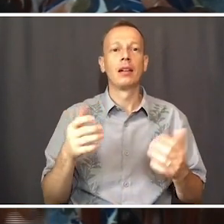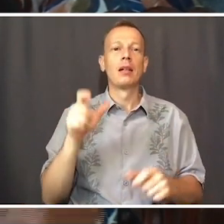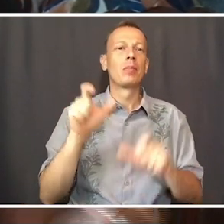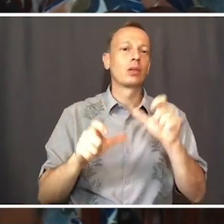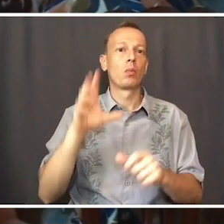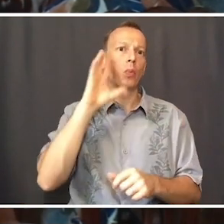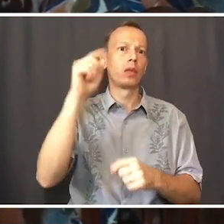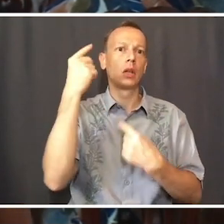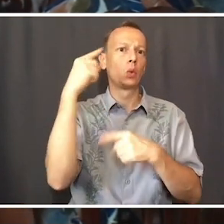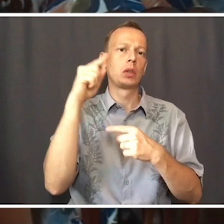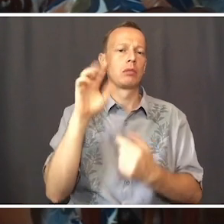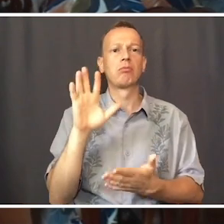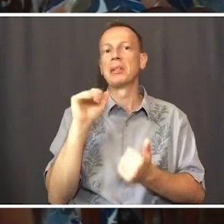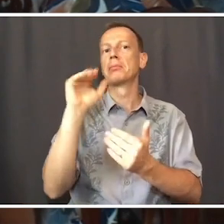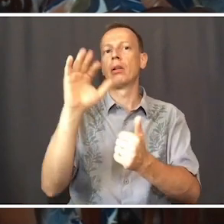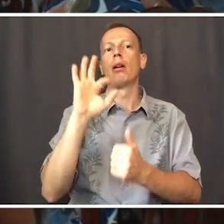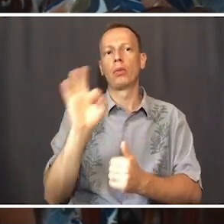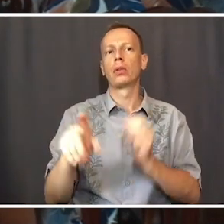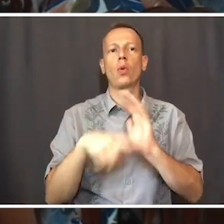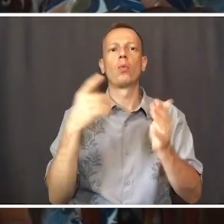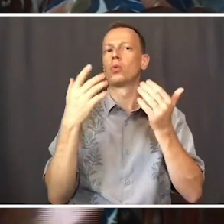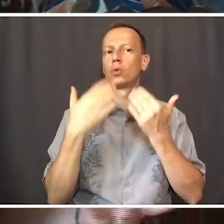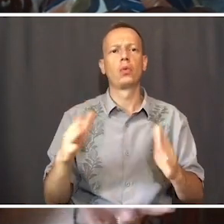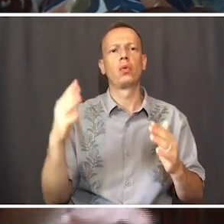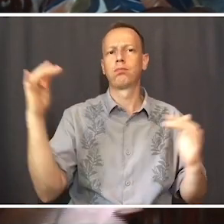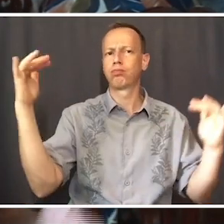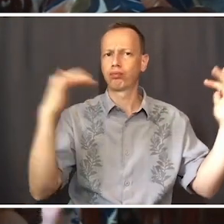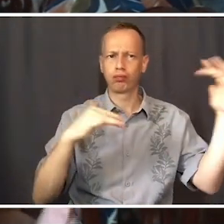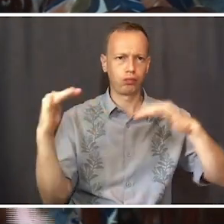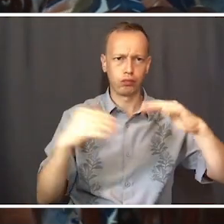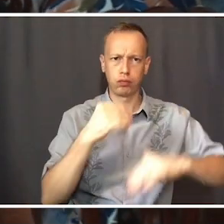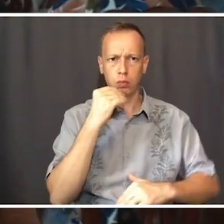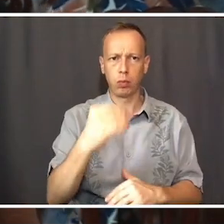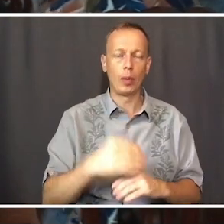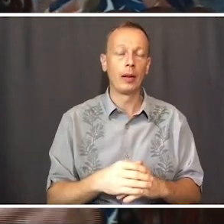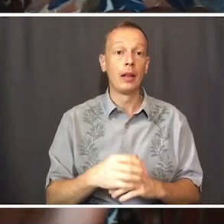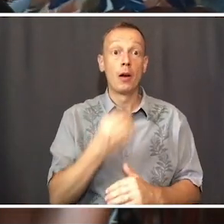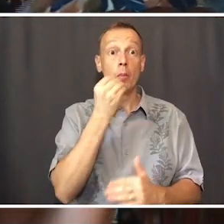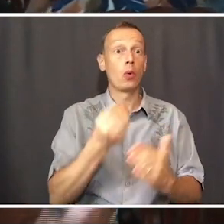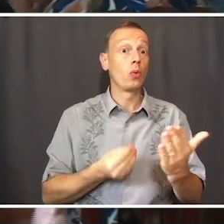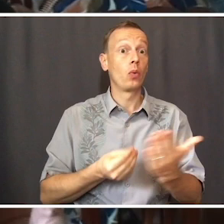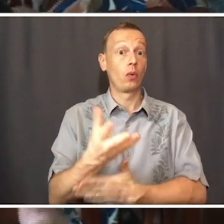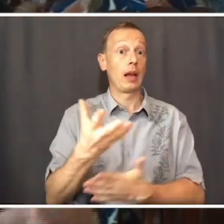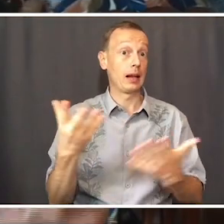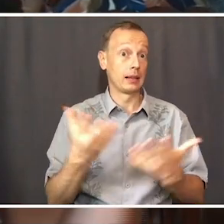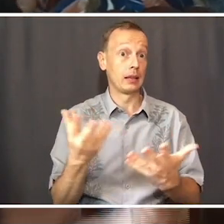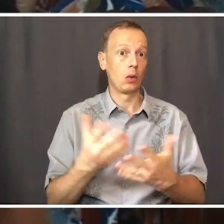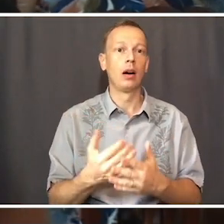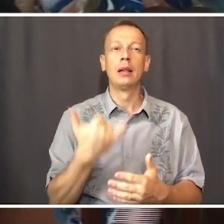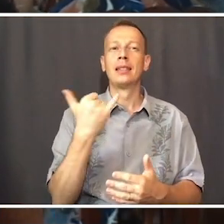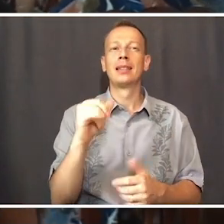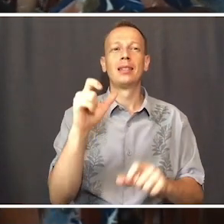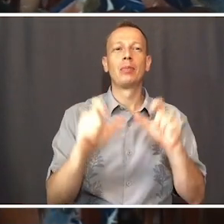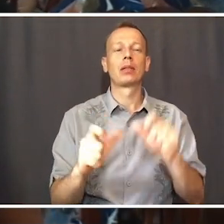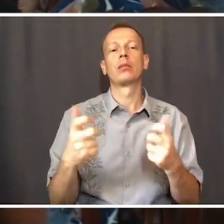tourisme ont bon espoir que cela revienne dans les jours qui viennent. La bonne nouvelle, c'est que si les gens reportent